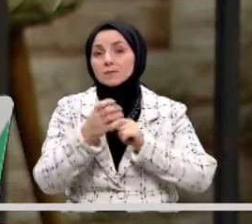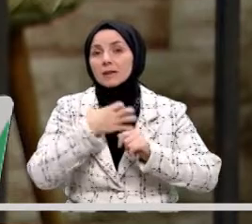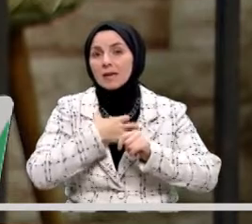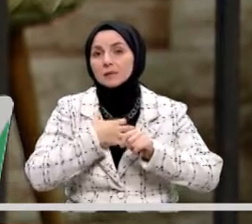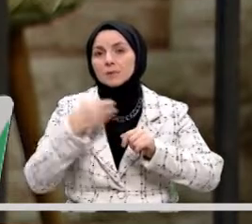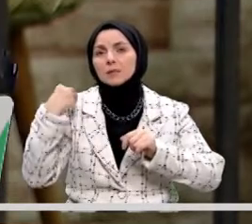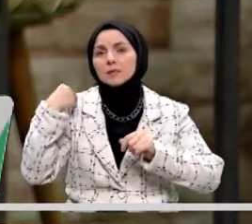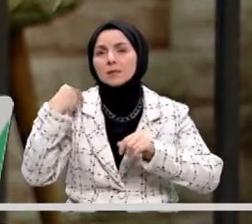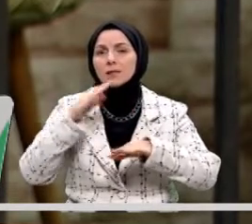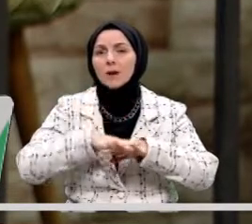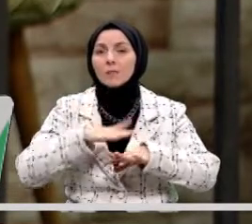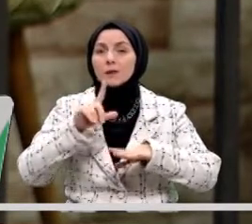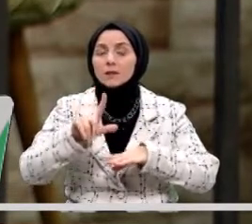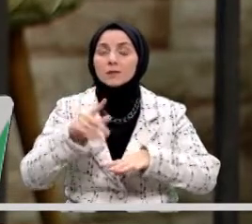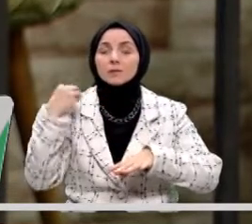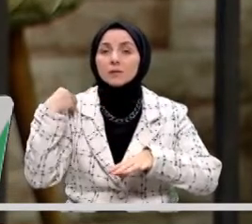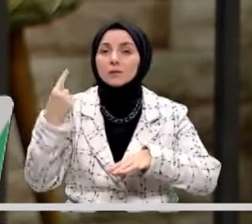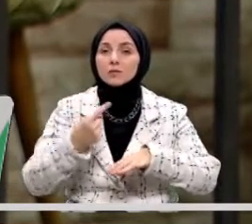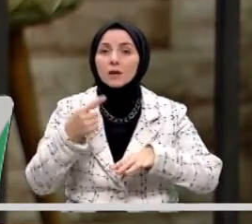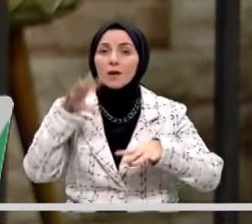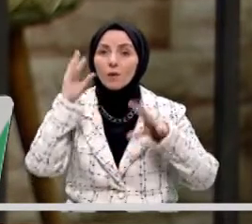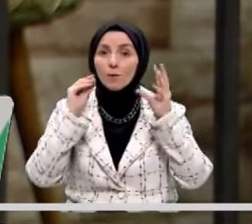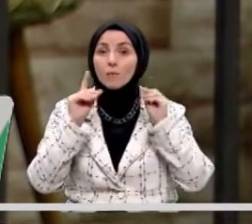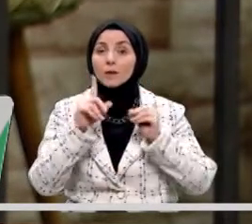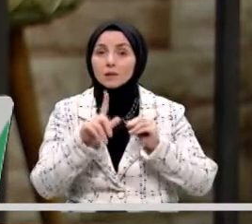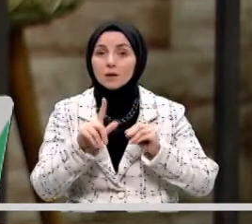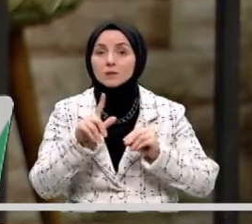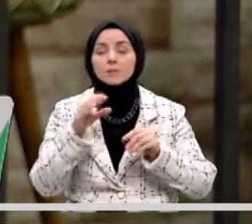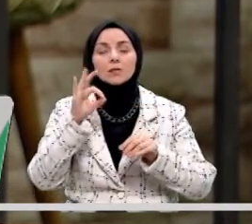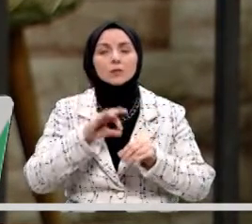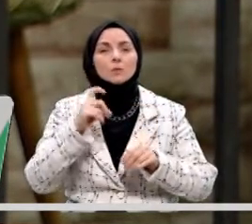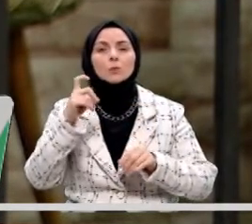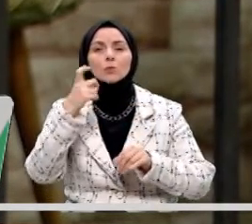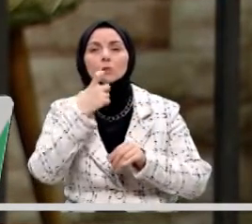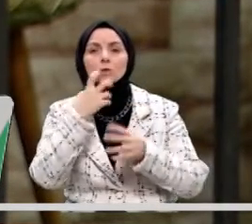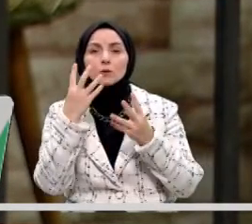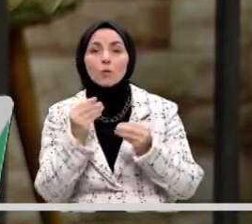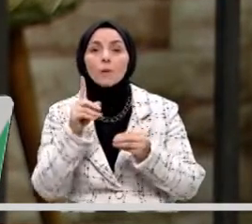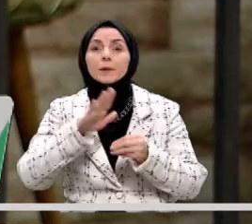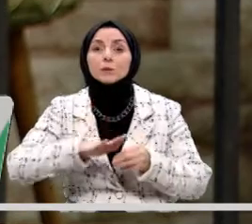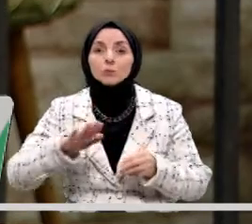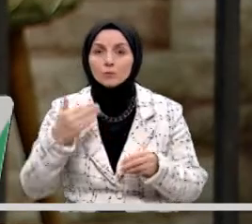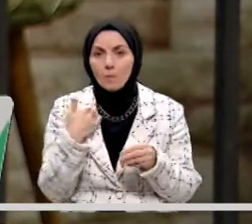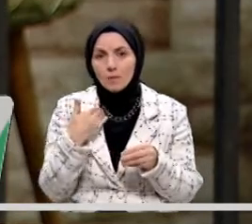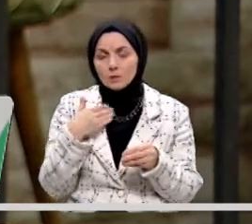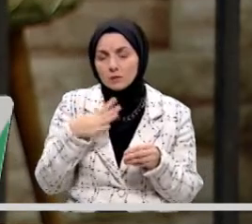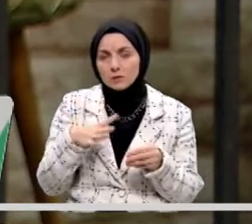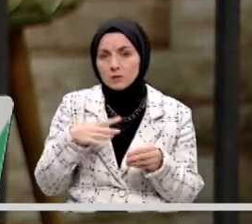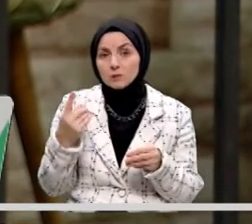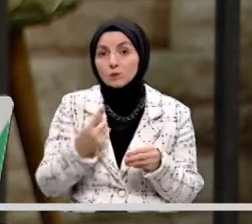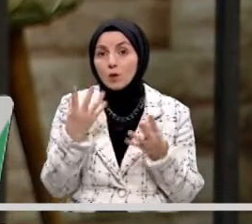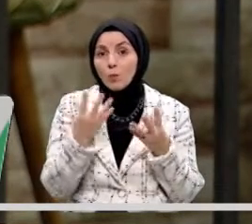olmadı ama bundan sonra ne yapabilirime bakmamız lazım şimdi 9 yaşındaki bir çocuğun benim dediğim dedik demesi için